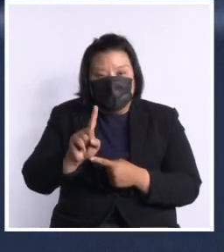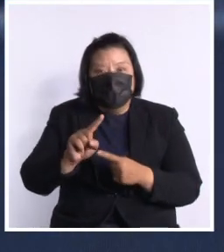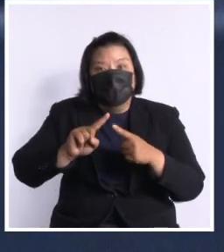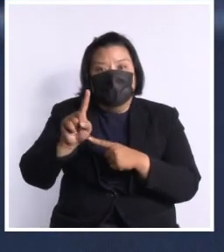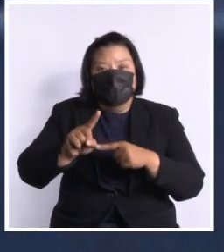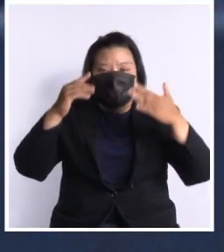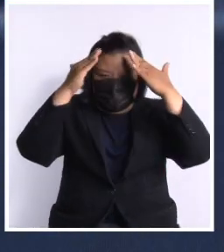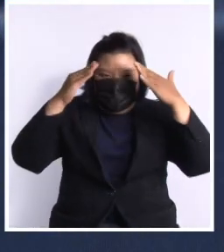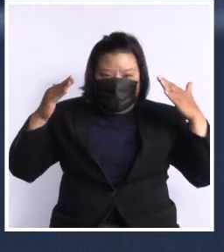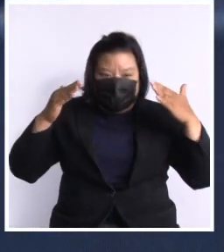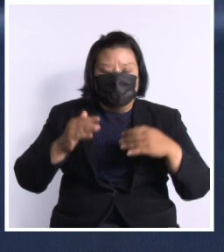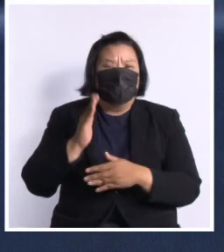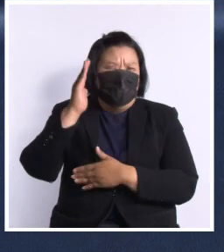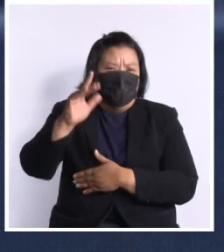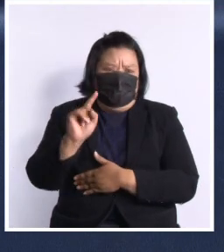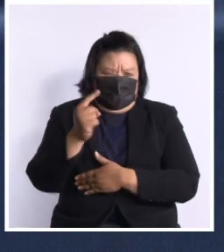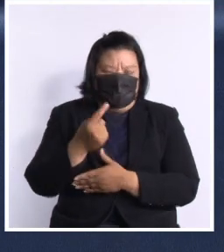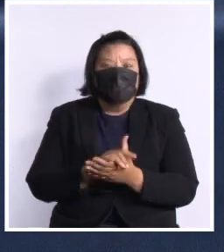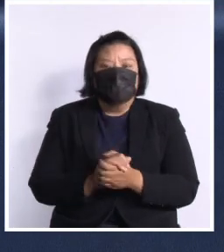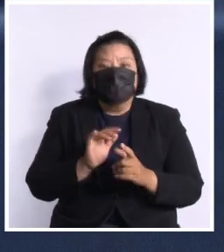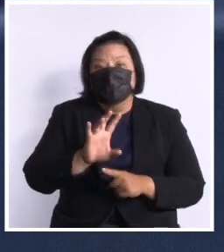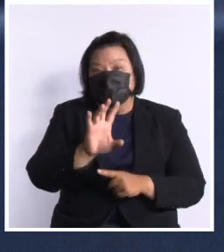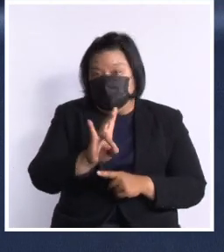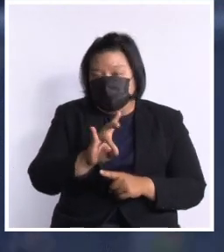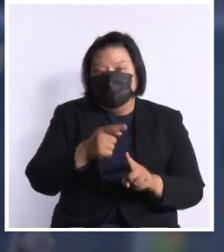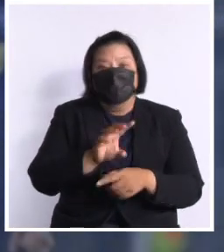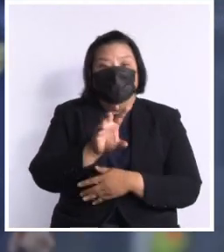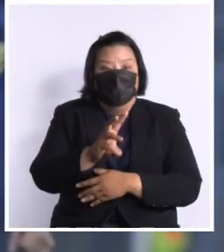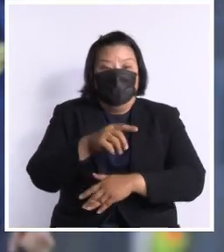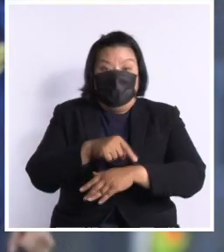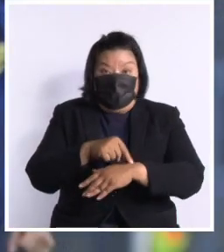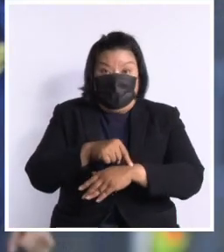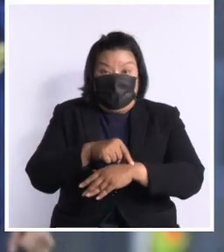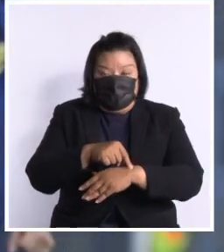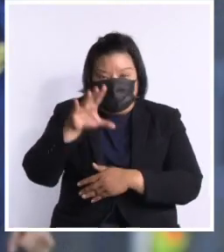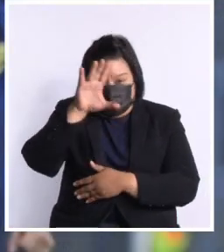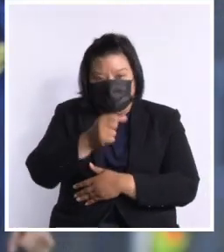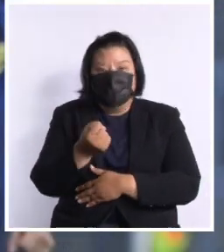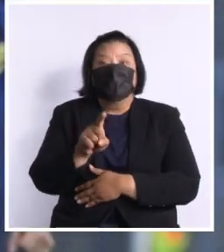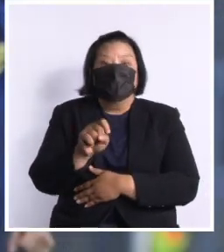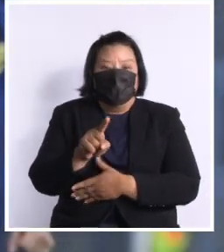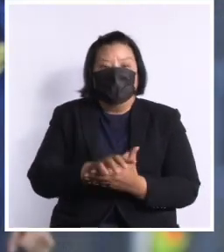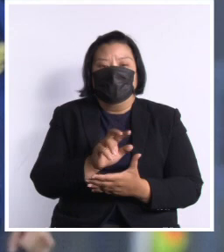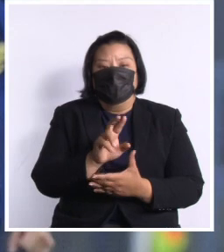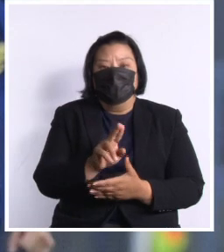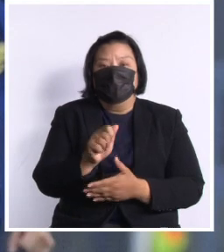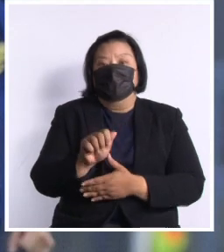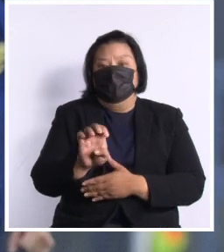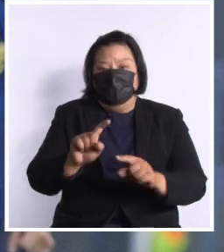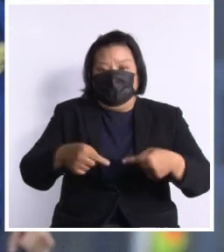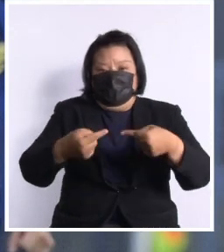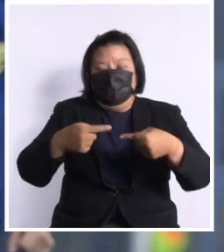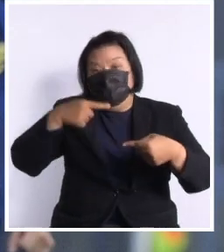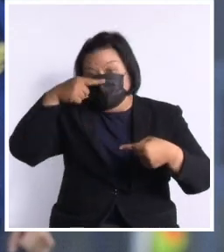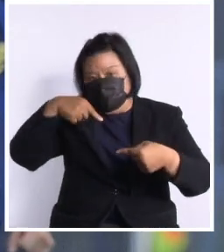อยู่นั้นต่อไปของรูปนี้นะครับวันที่ 7มิถุนายนเวลา 23ให้กา 45นาทีครับ UVจะเจอกับถ่ายนะครับ